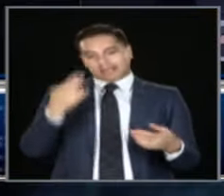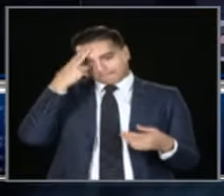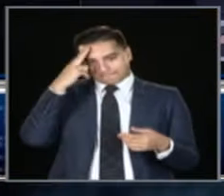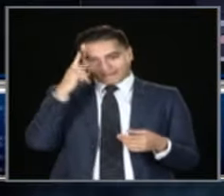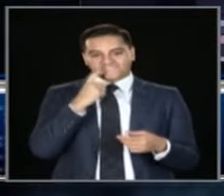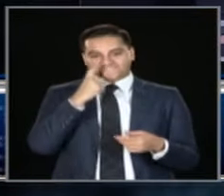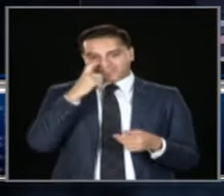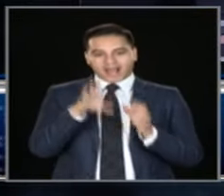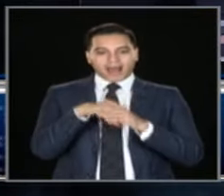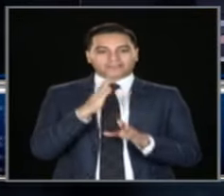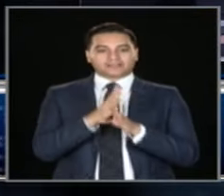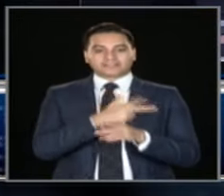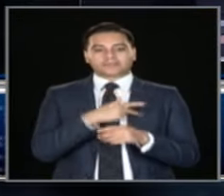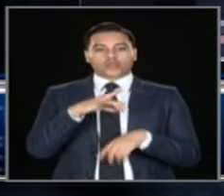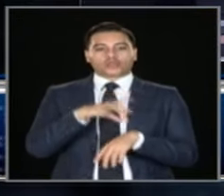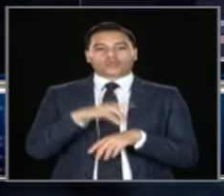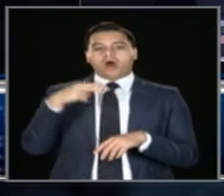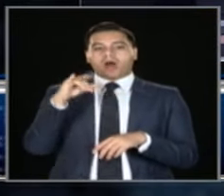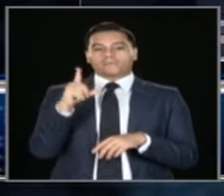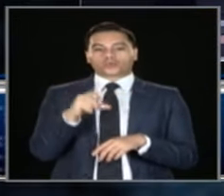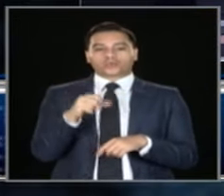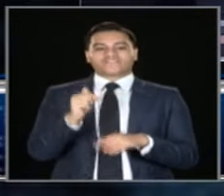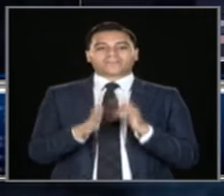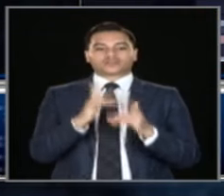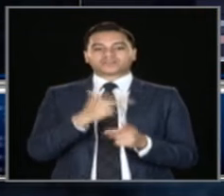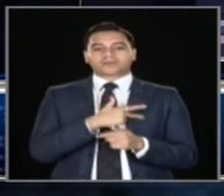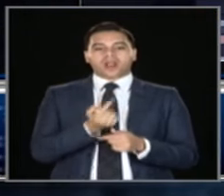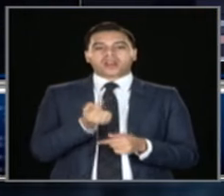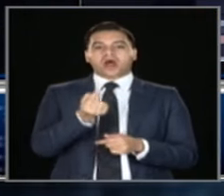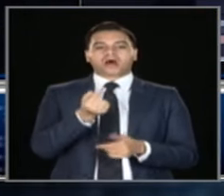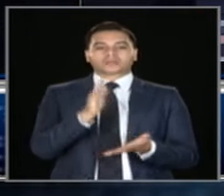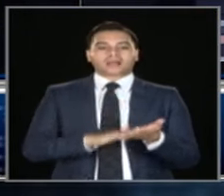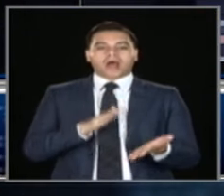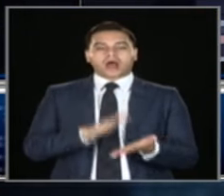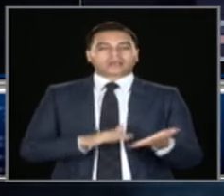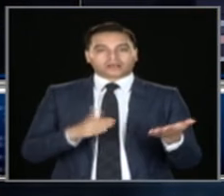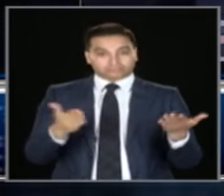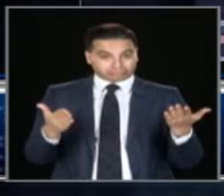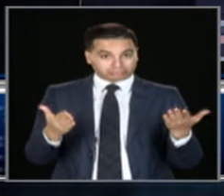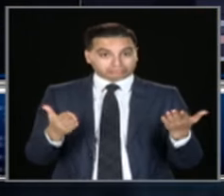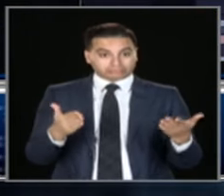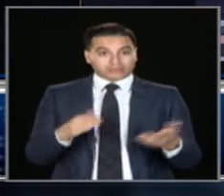فنون. من هو الفنان الذي قام بدور دكتور عمرو في مسلسل لحظات حرجة؟